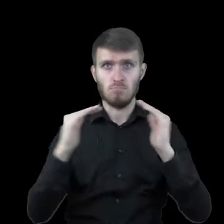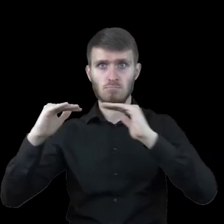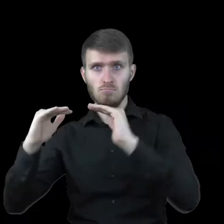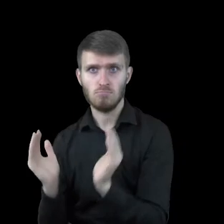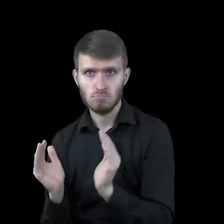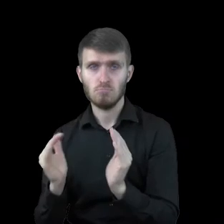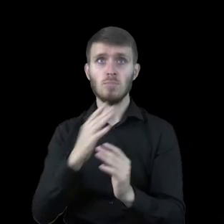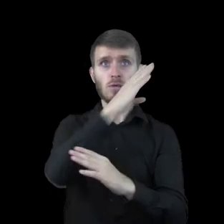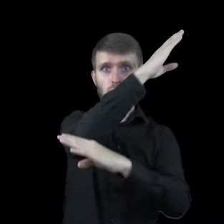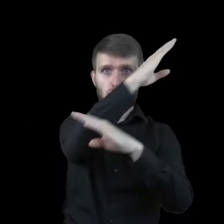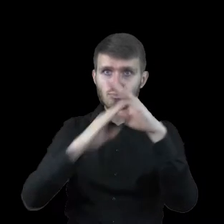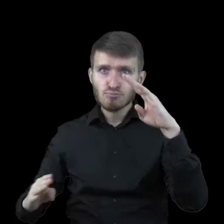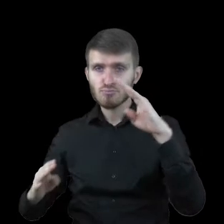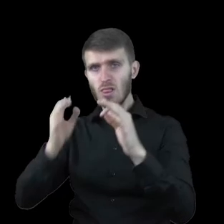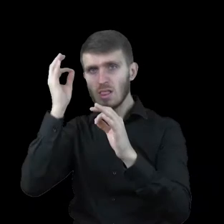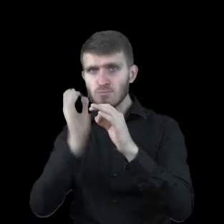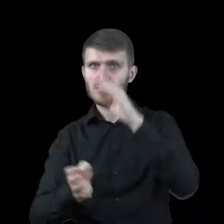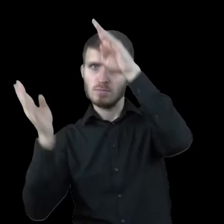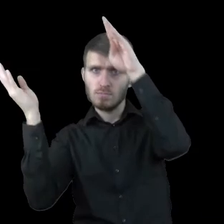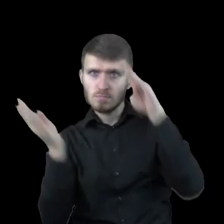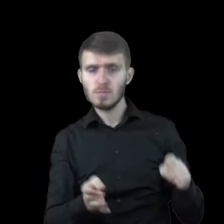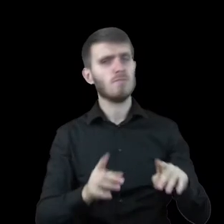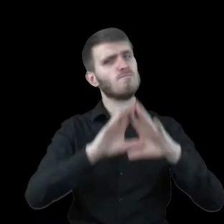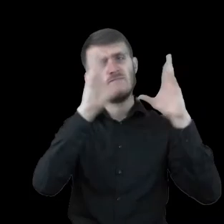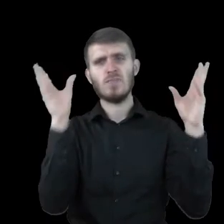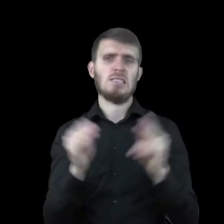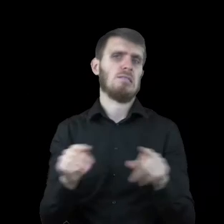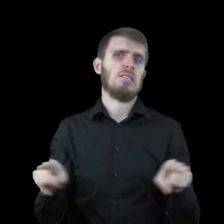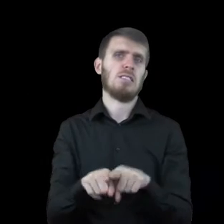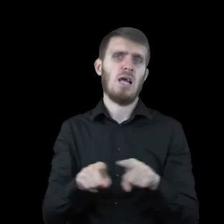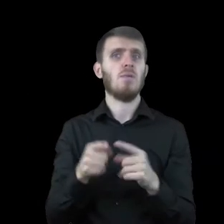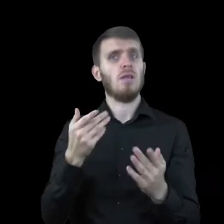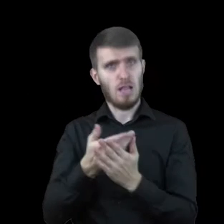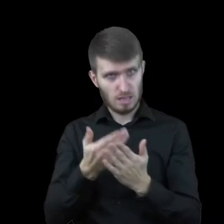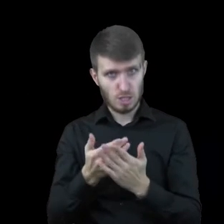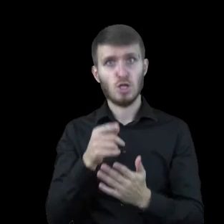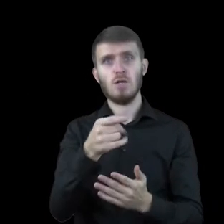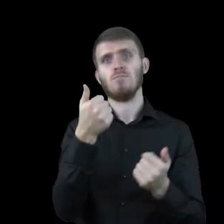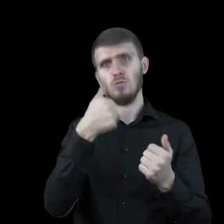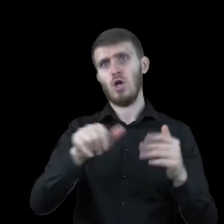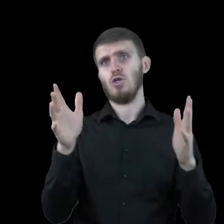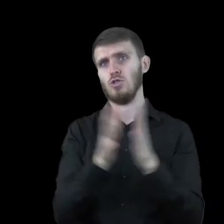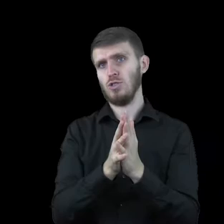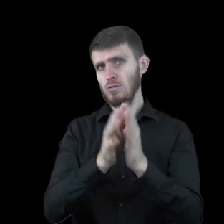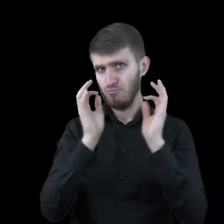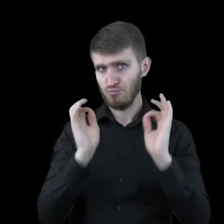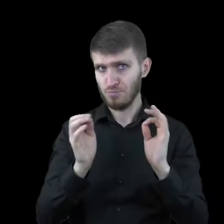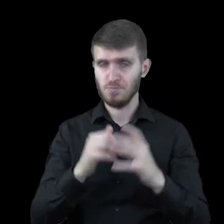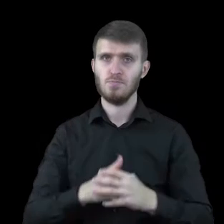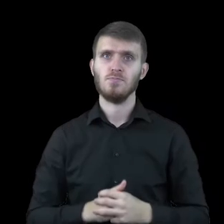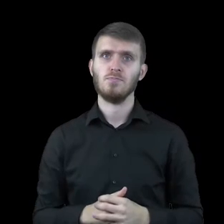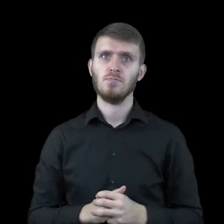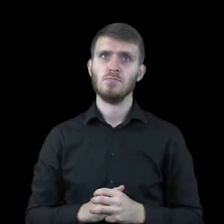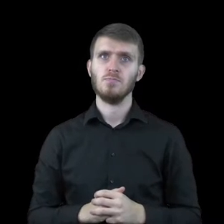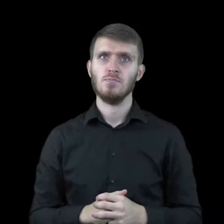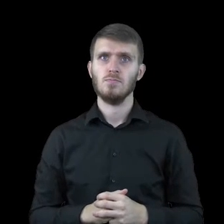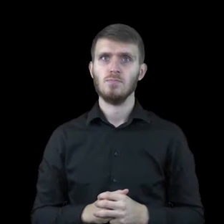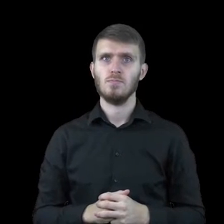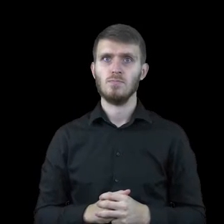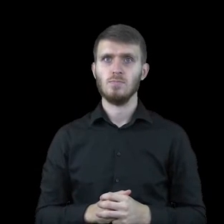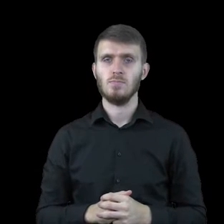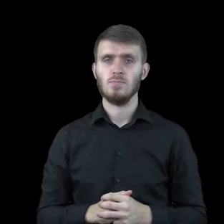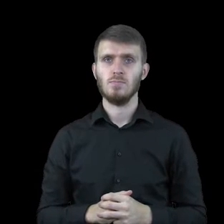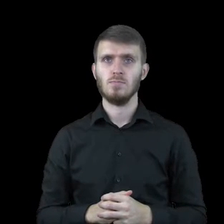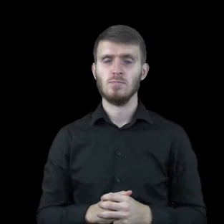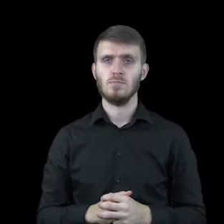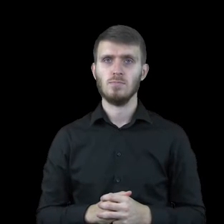Ten kąt odpowiada temu, ponieważ leżą po tej samej stronie siecznej i po tej samej stronie odpowiadającej